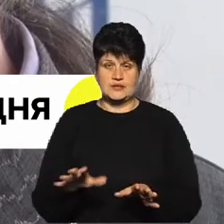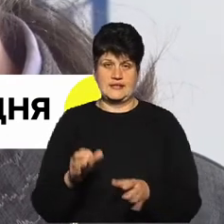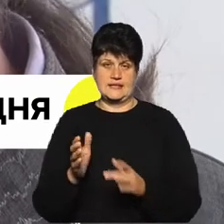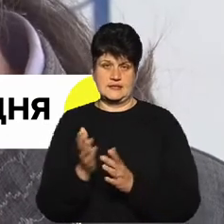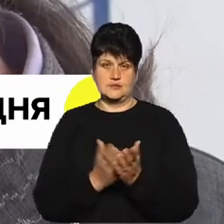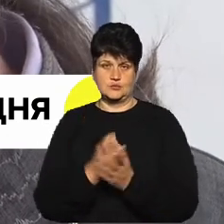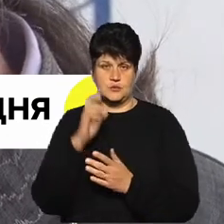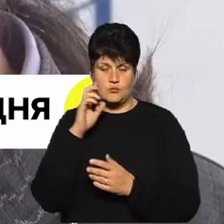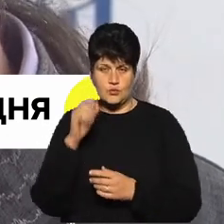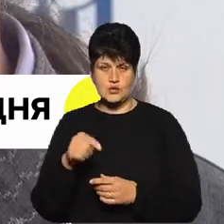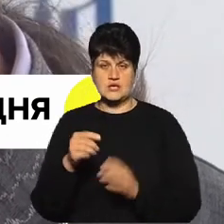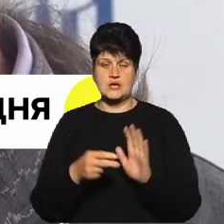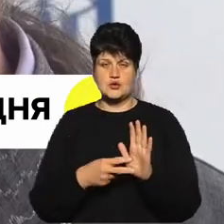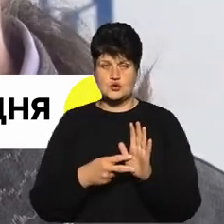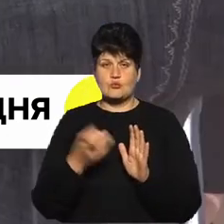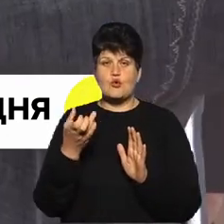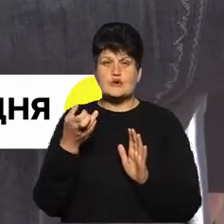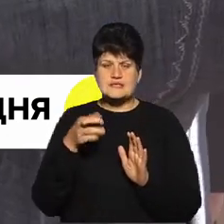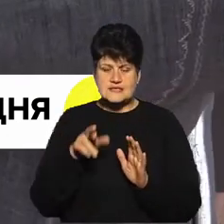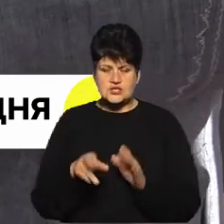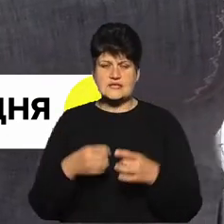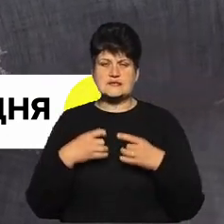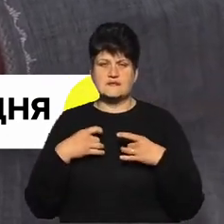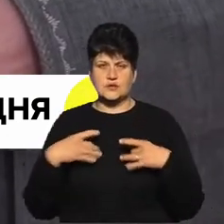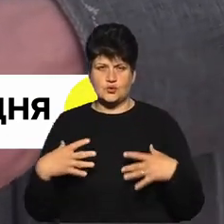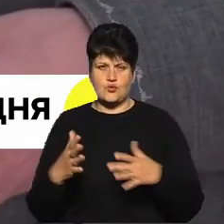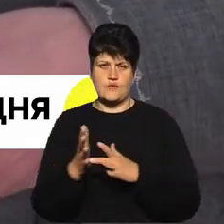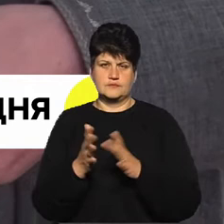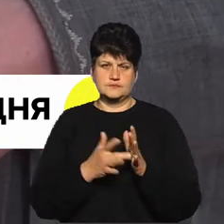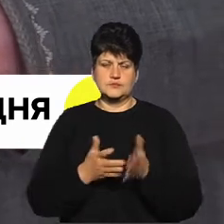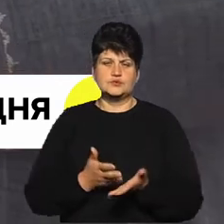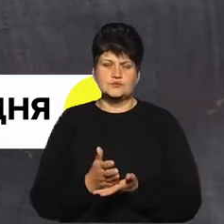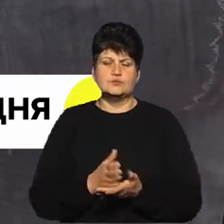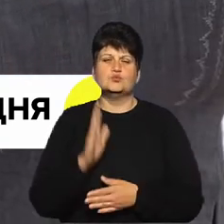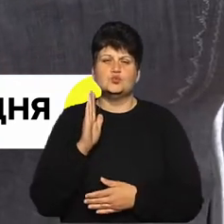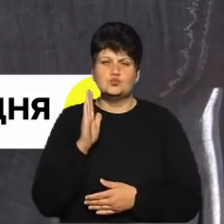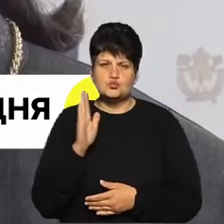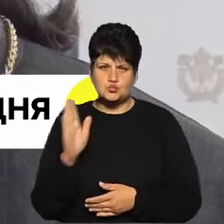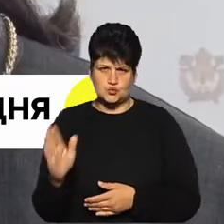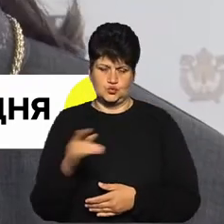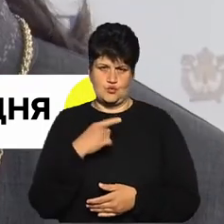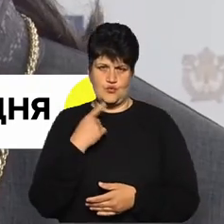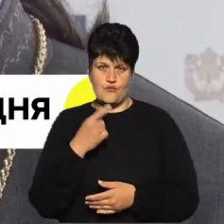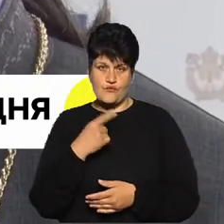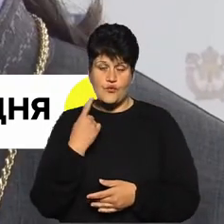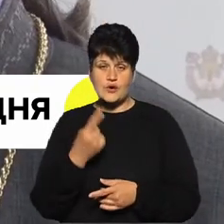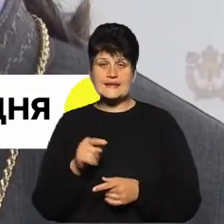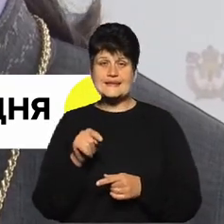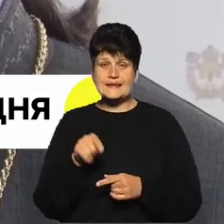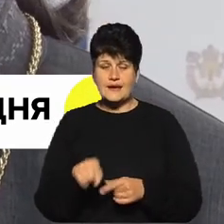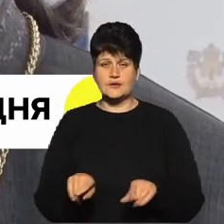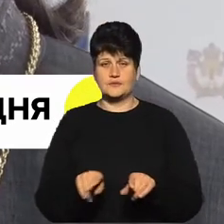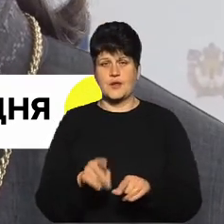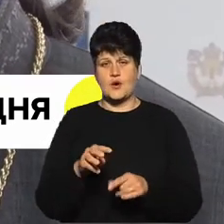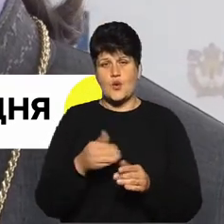всіх храмах Православної церкви України святкові різдвяні богослужіння проходити будуть, каже архієпископ. За його словами, таким чином